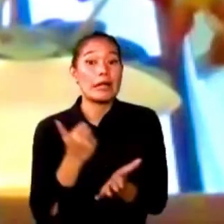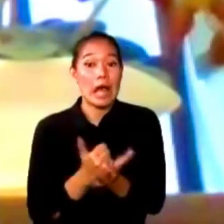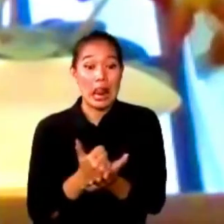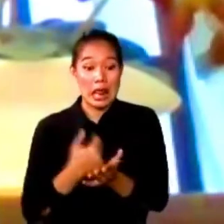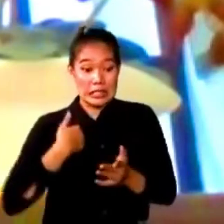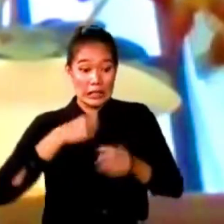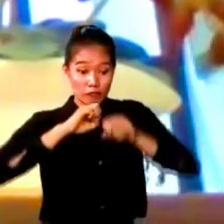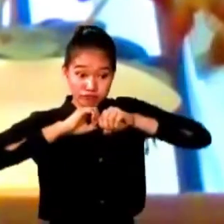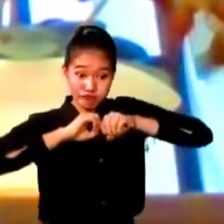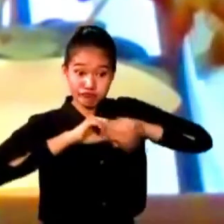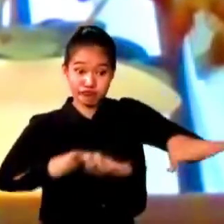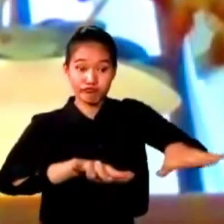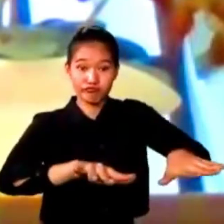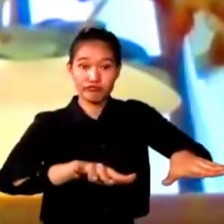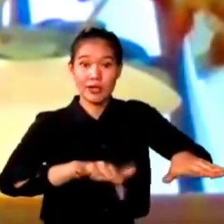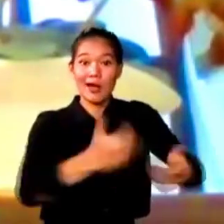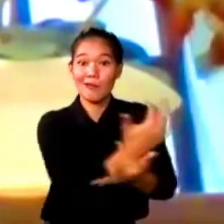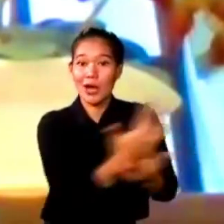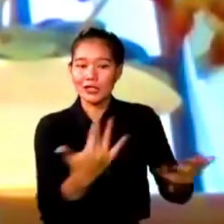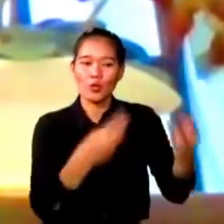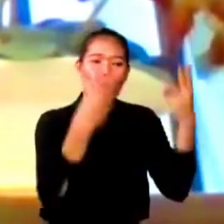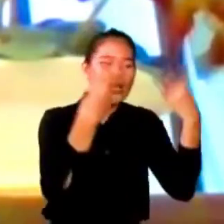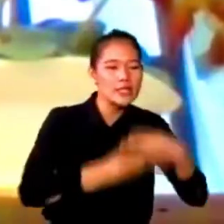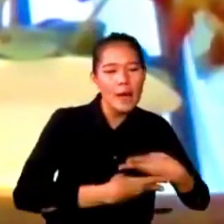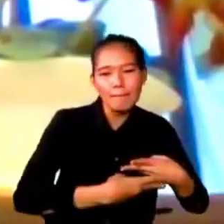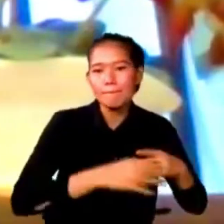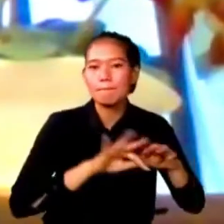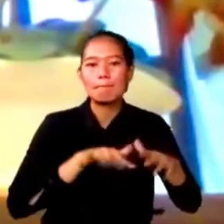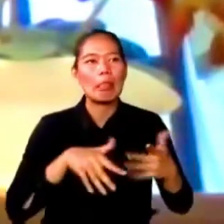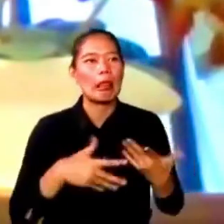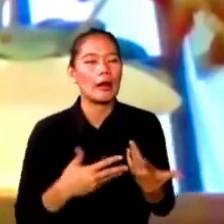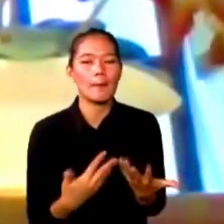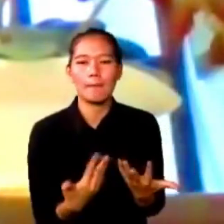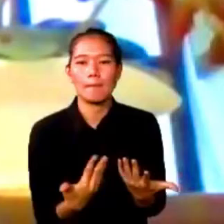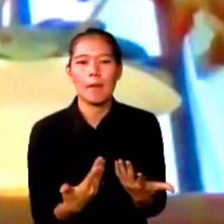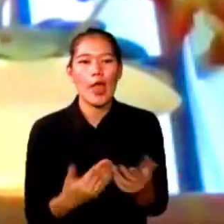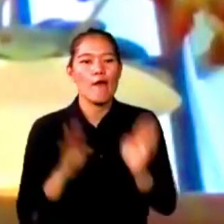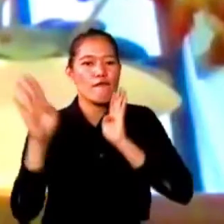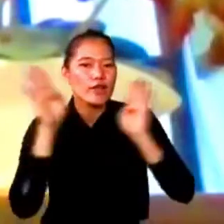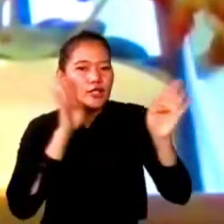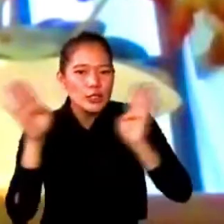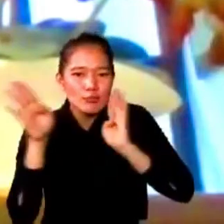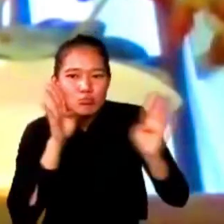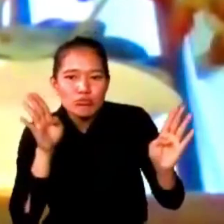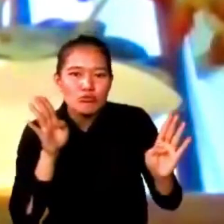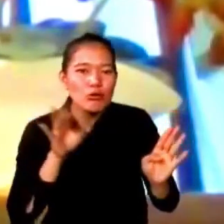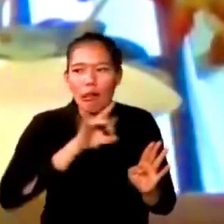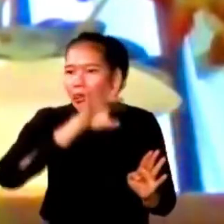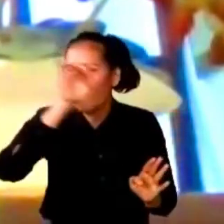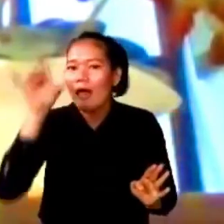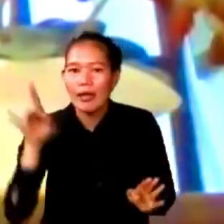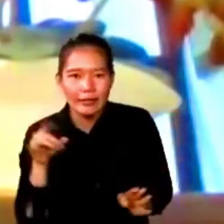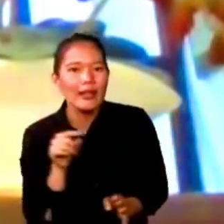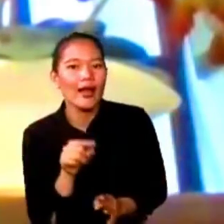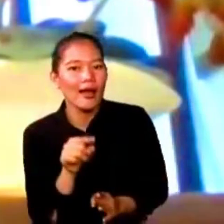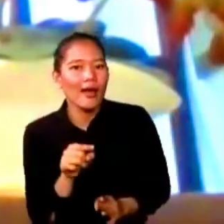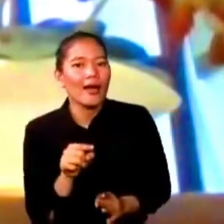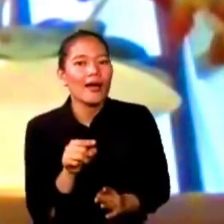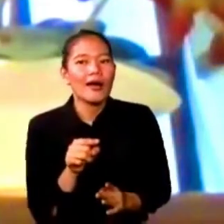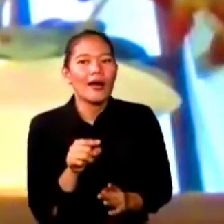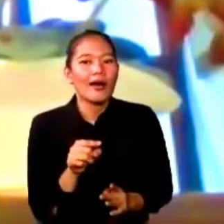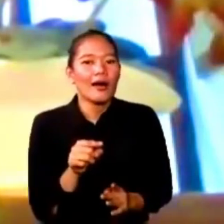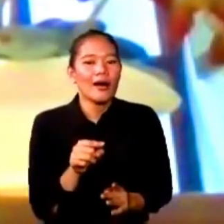cerita di ruang publik di WhatsApp Group atau di Facebook dan lain sebagainya yang